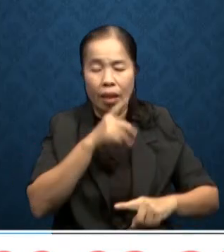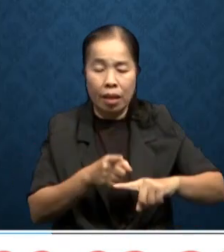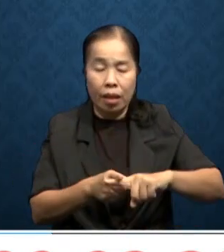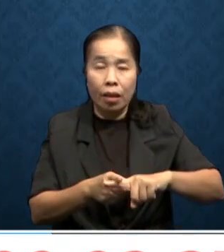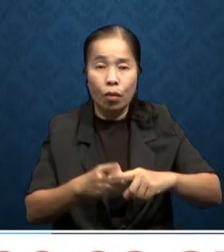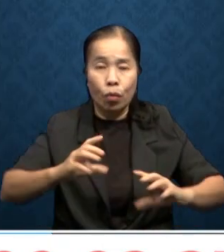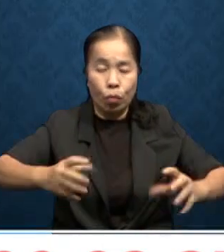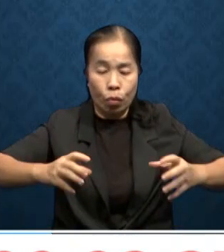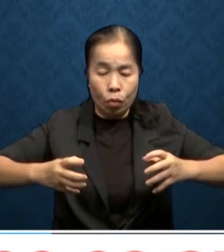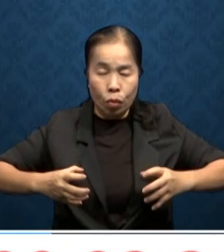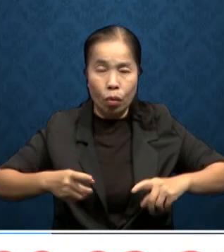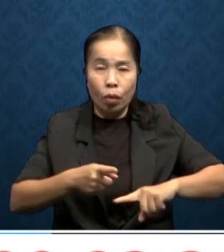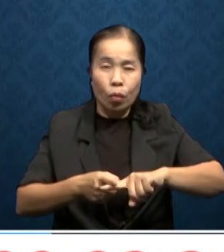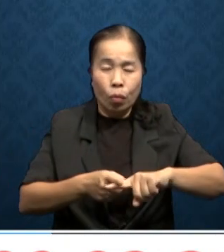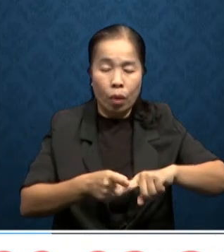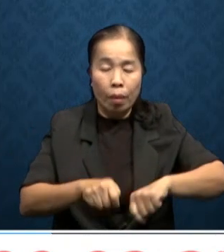ุกกรณี